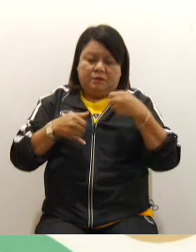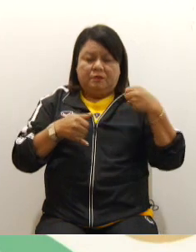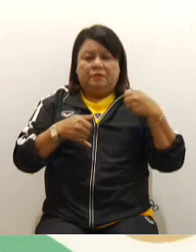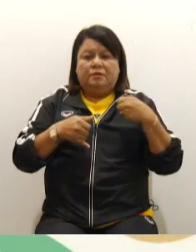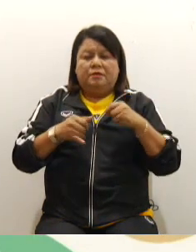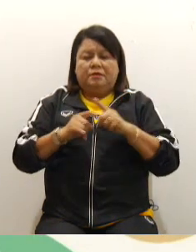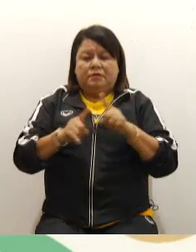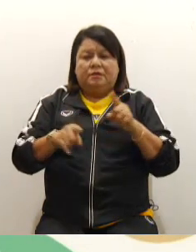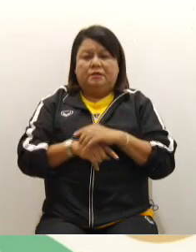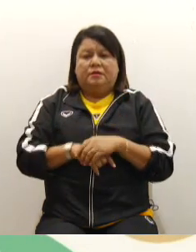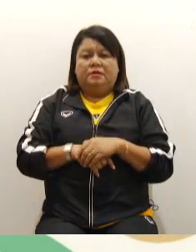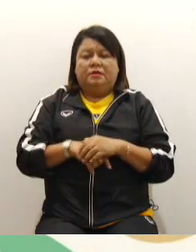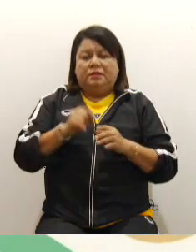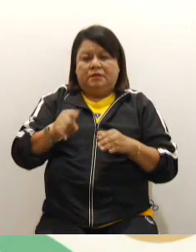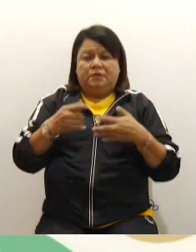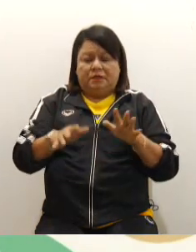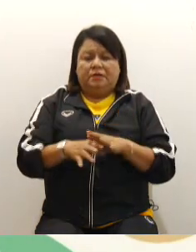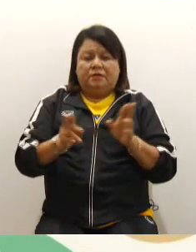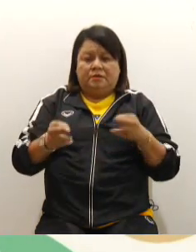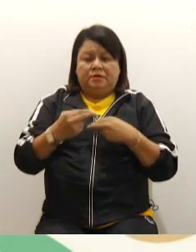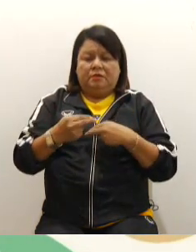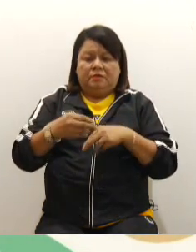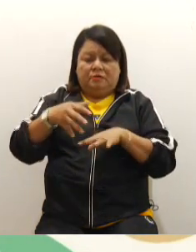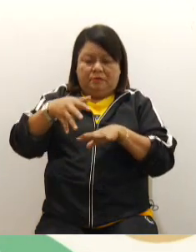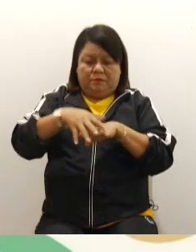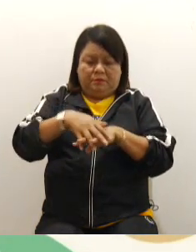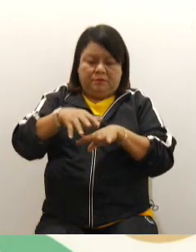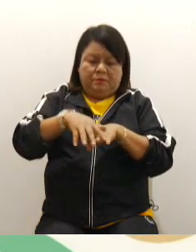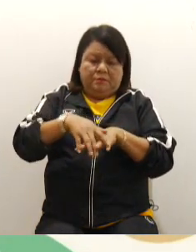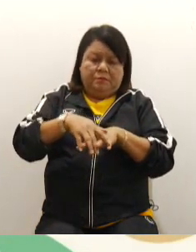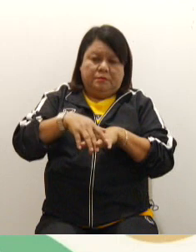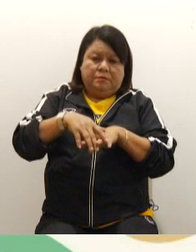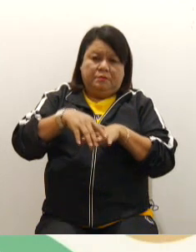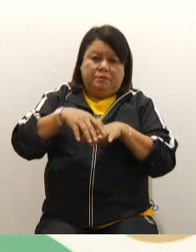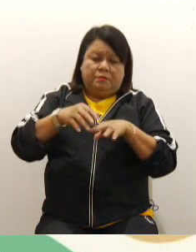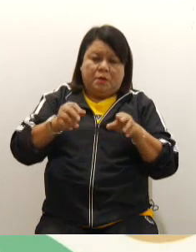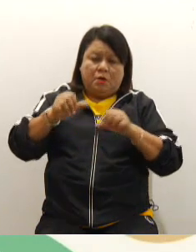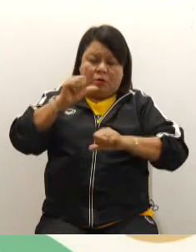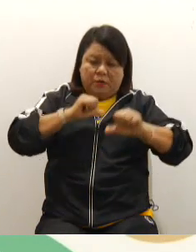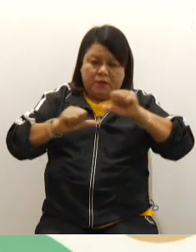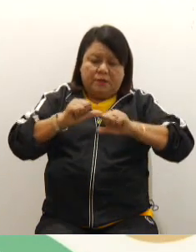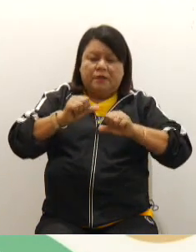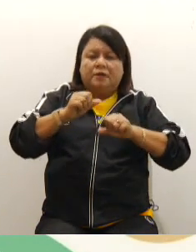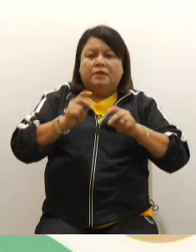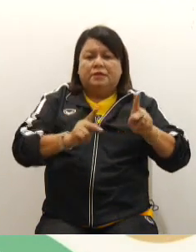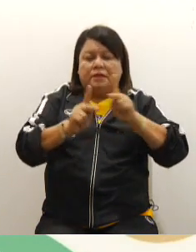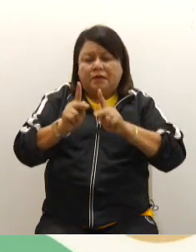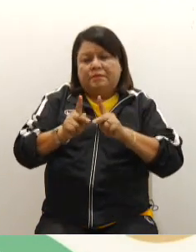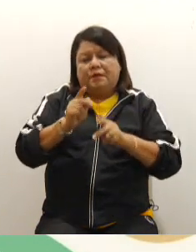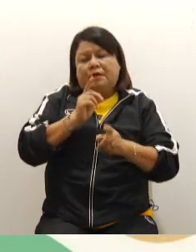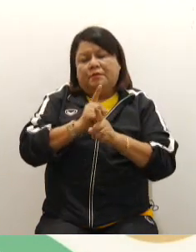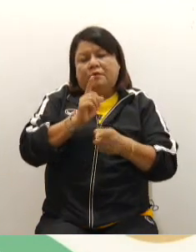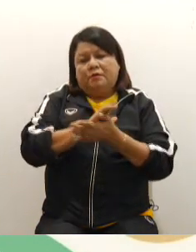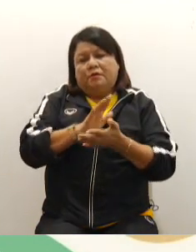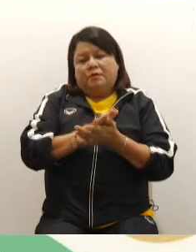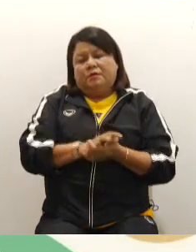เลยนะคะแต่ว่าจริงๆแล้วเนี่ยถ้าเป็นห้องแลบนะคะของตามโรงเรียนอย่างเงี้ยประตูมันควรจะเปิดออกไปในทางที่จะออกจากอาคาร